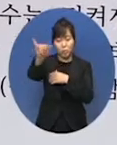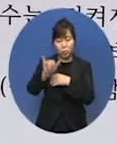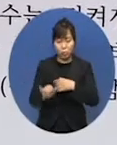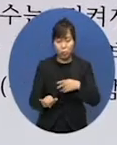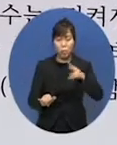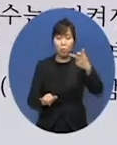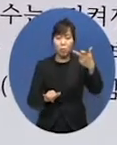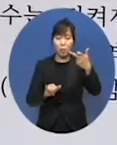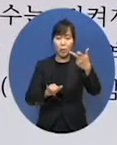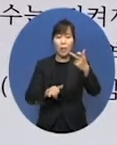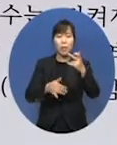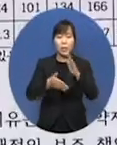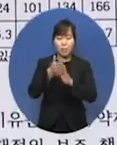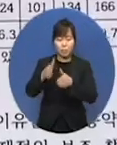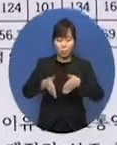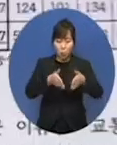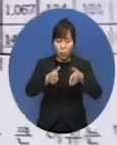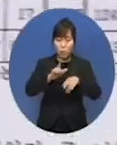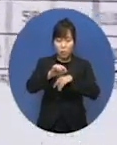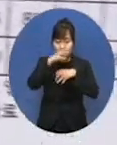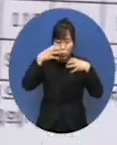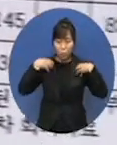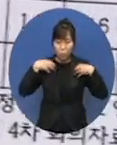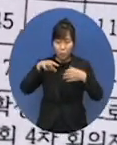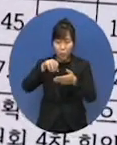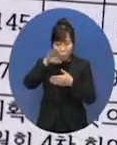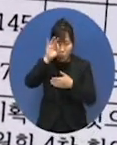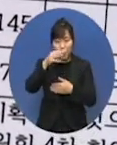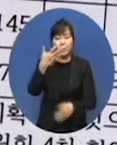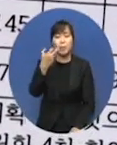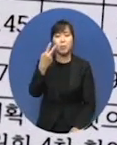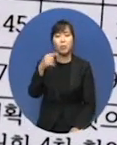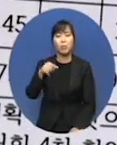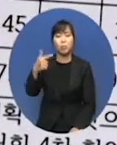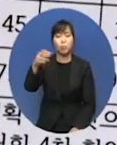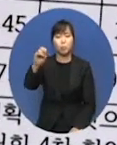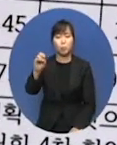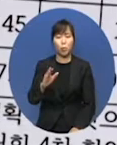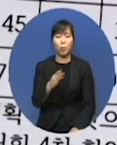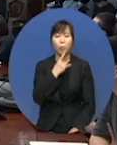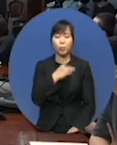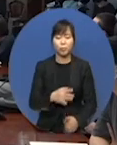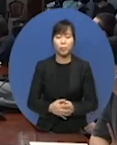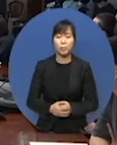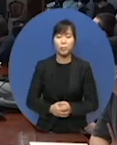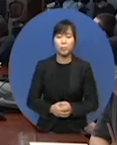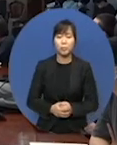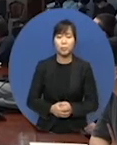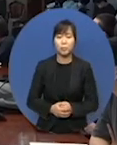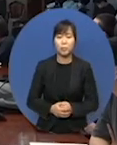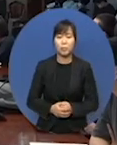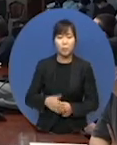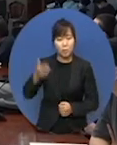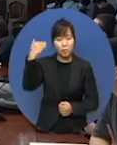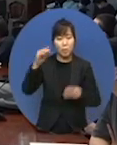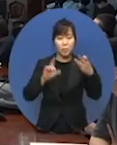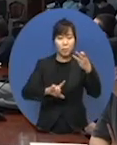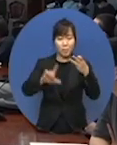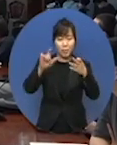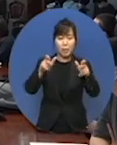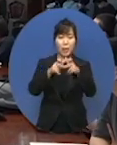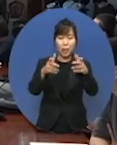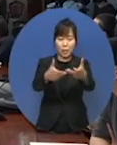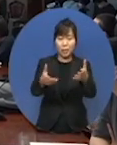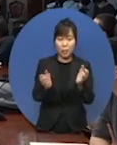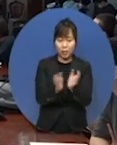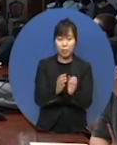17개 시 자체 도입 율은 82.6% 에 불과한 상황 입니다 지난 13일 장애 게